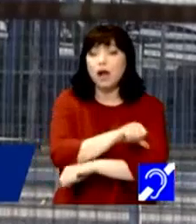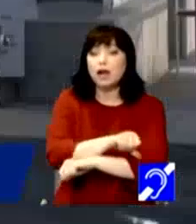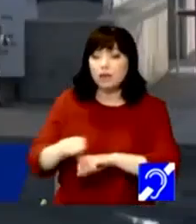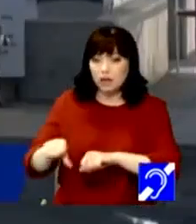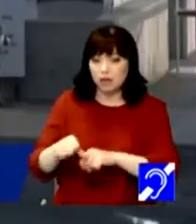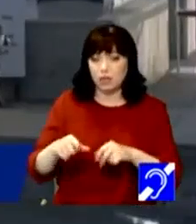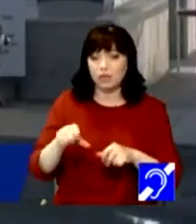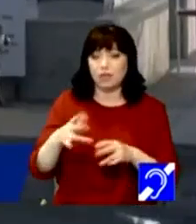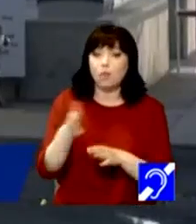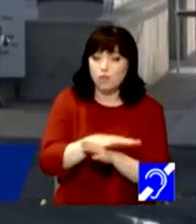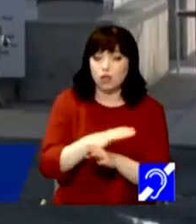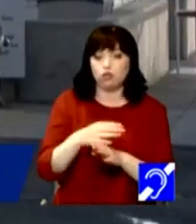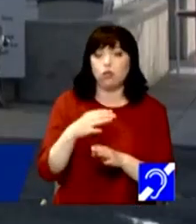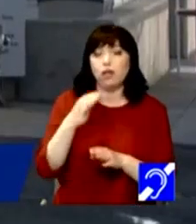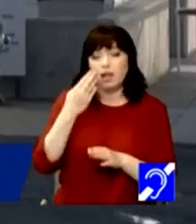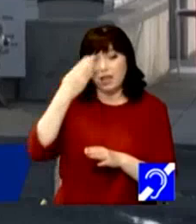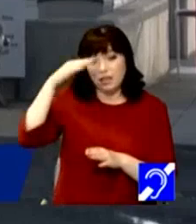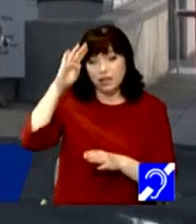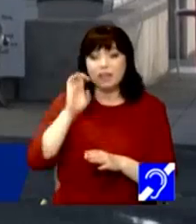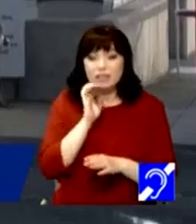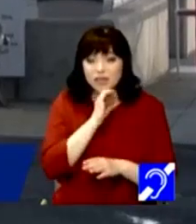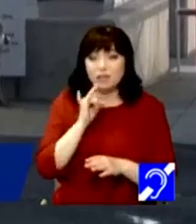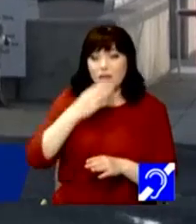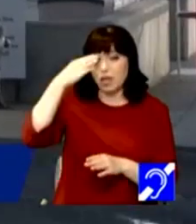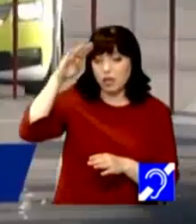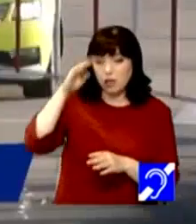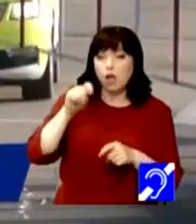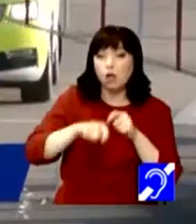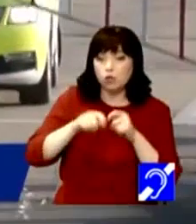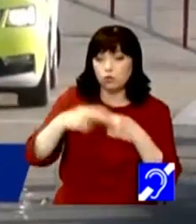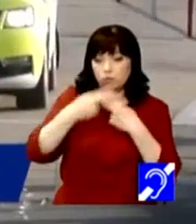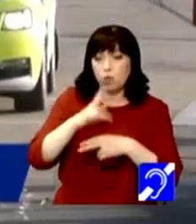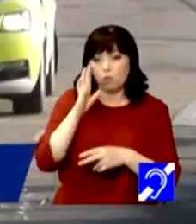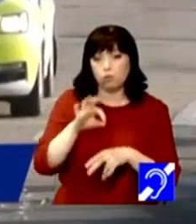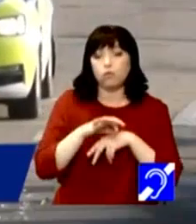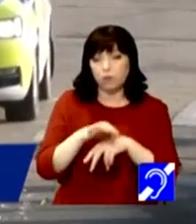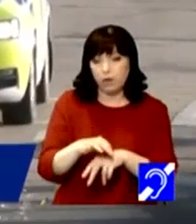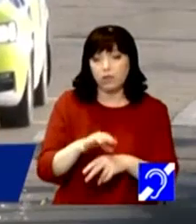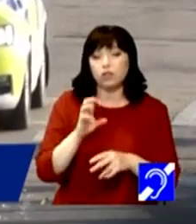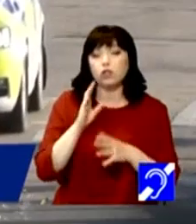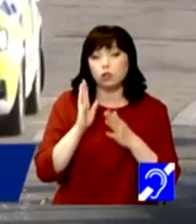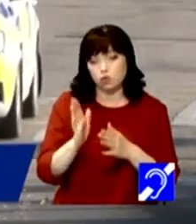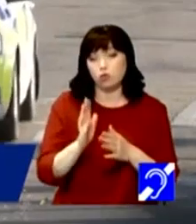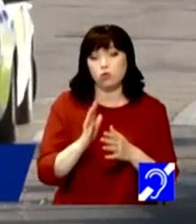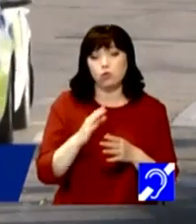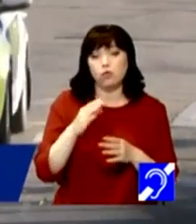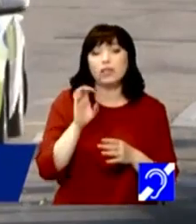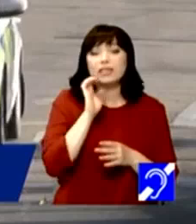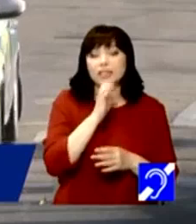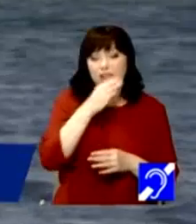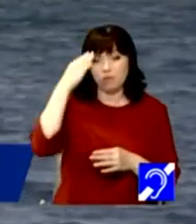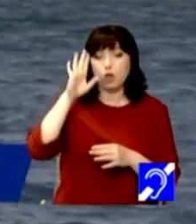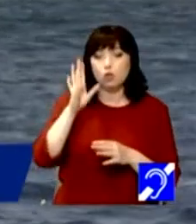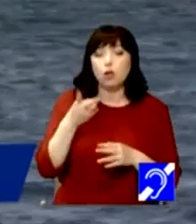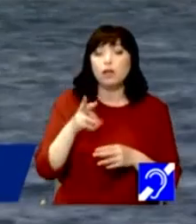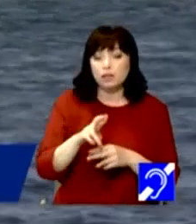fizice între Irlanda de Nord și Irlanda, țară membra a Uniunii Europene, controlele vamale se efectuează în porturile nord-irlandeze, inclusiv pentru